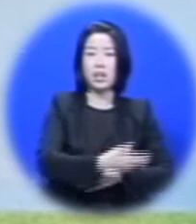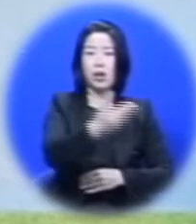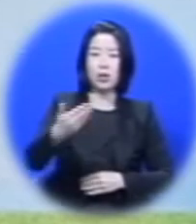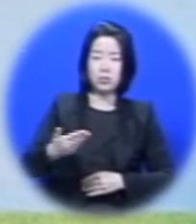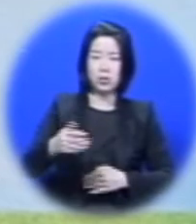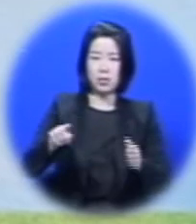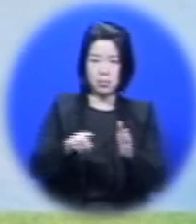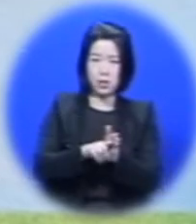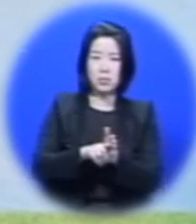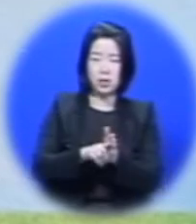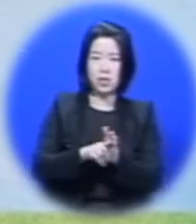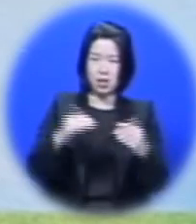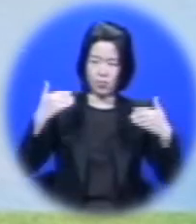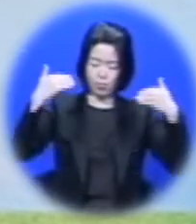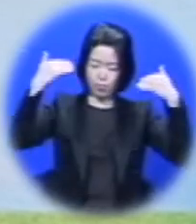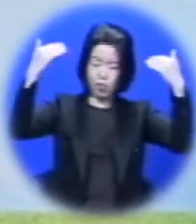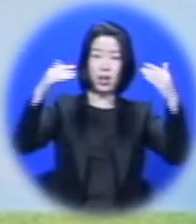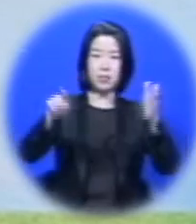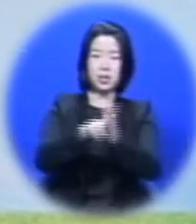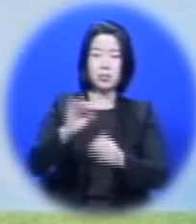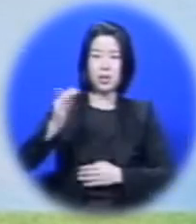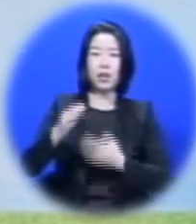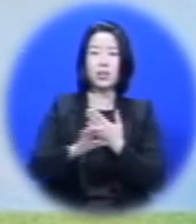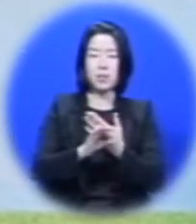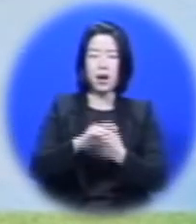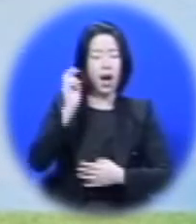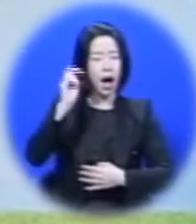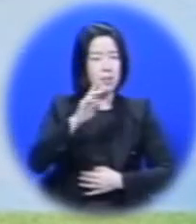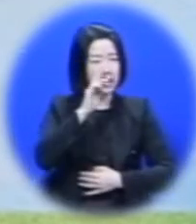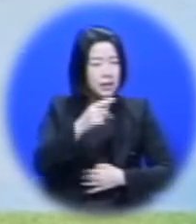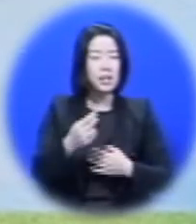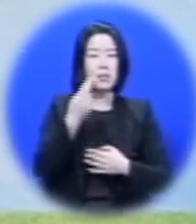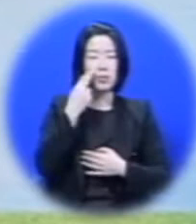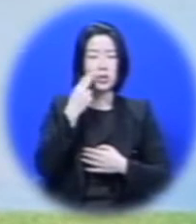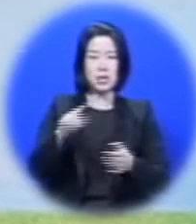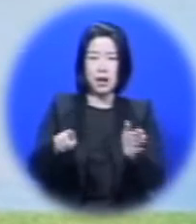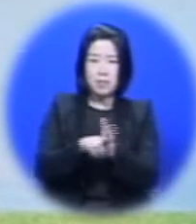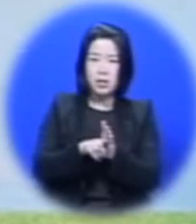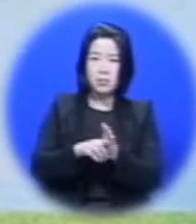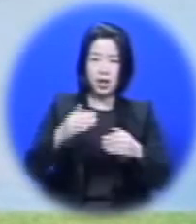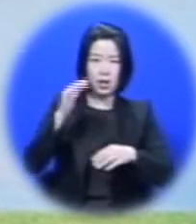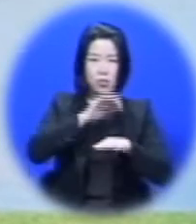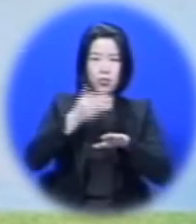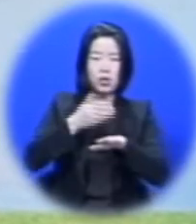여러분들의 믿음이 장성한 믿음이 되었다면 아마 틀림없이 믿음의 연단을 많이 받았을